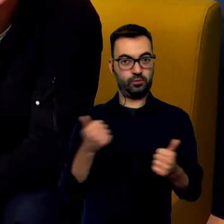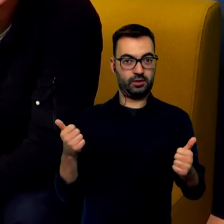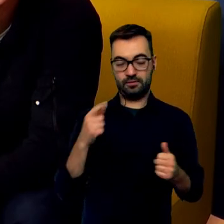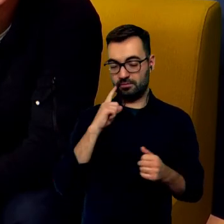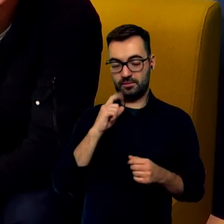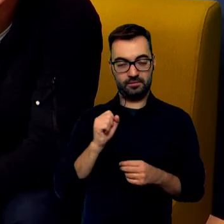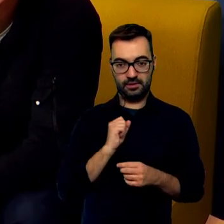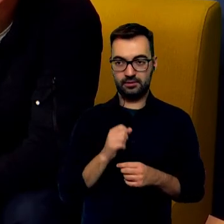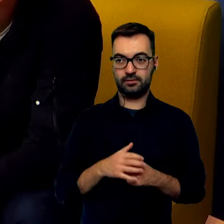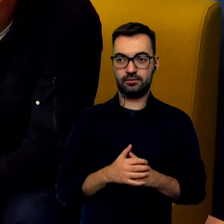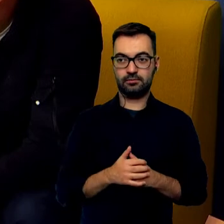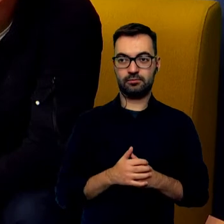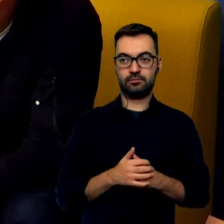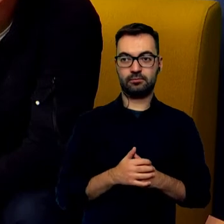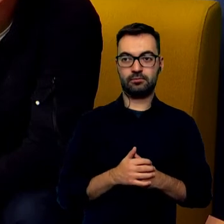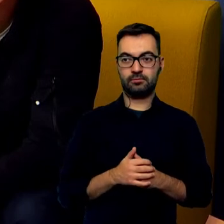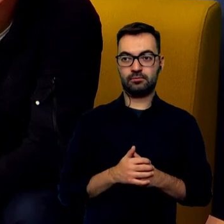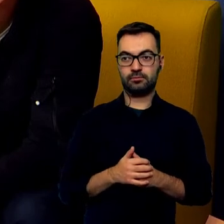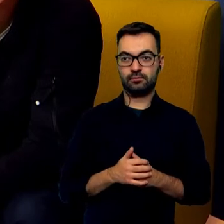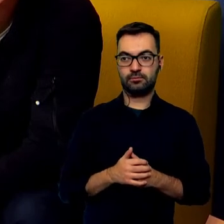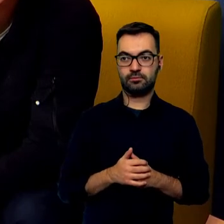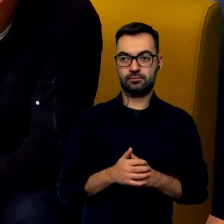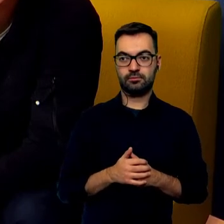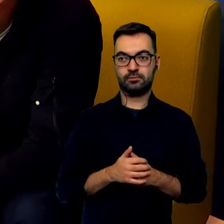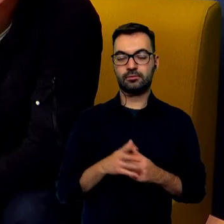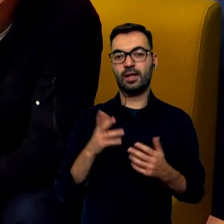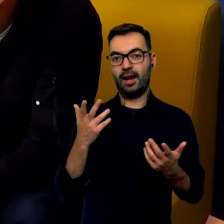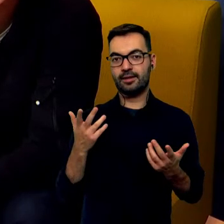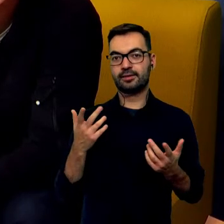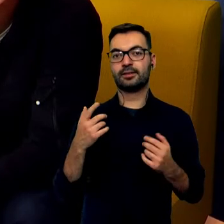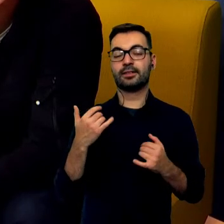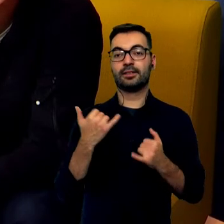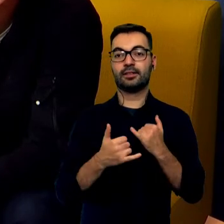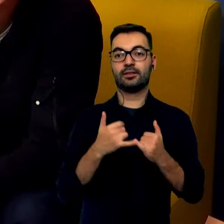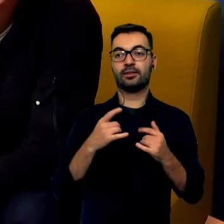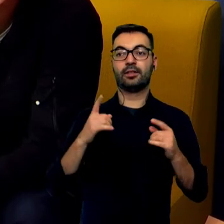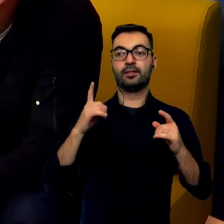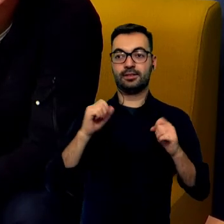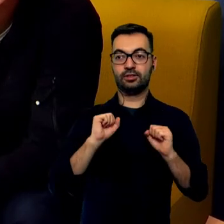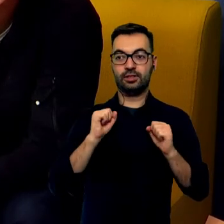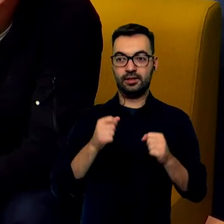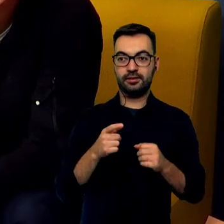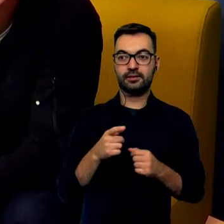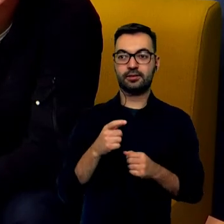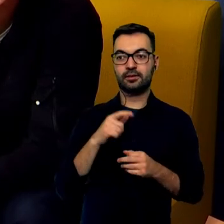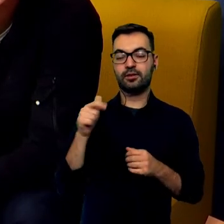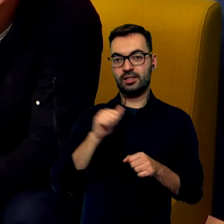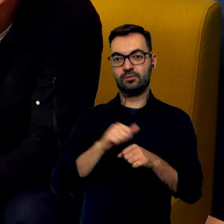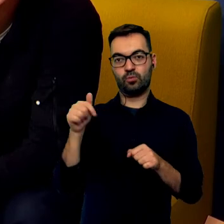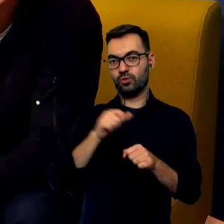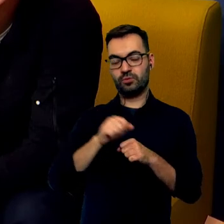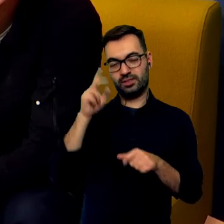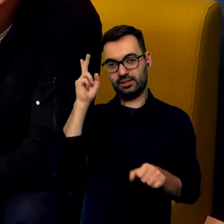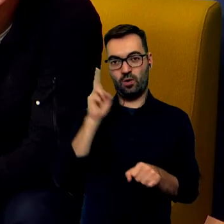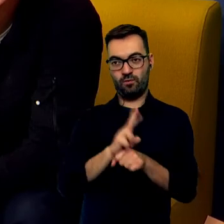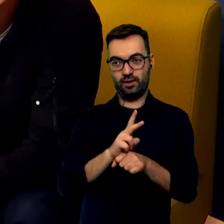to jest super fajnie, ale i tak summa summarum w momencie, kiedy to się dzieje, to jest zaufanie